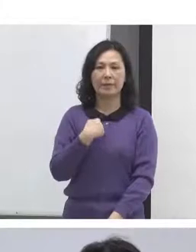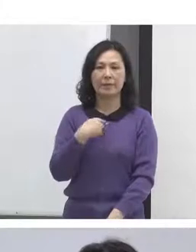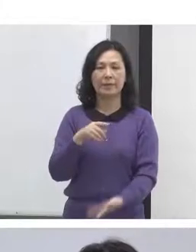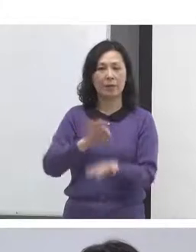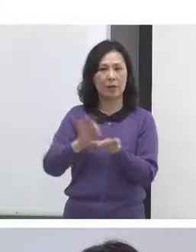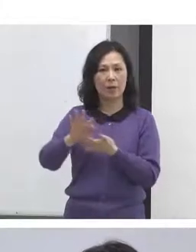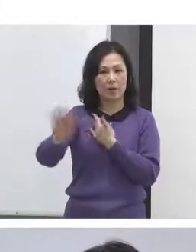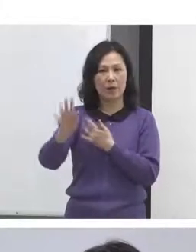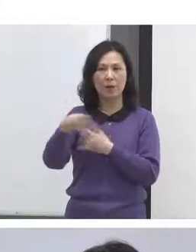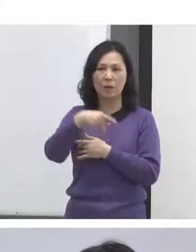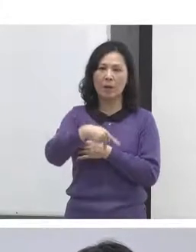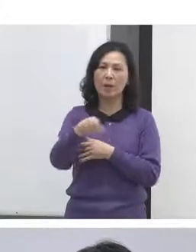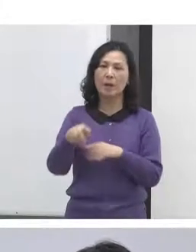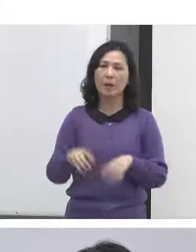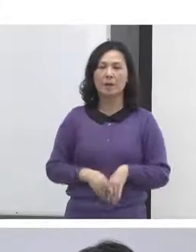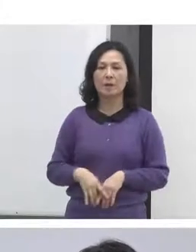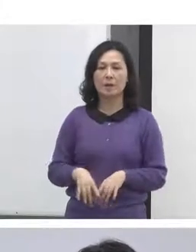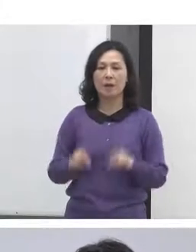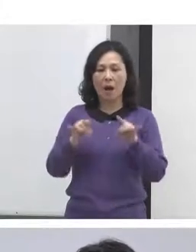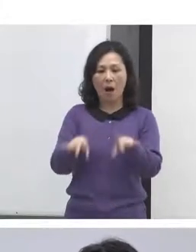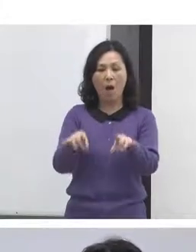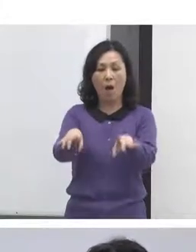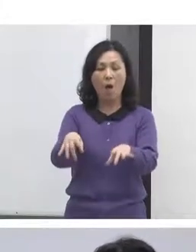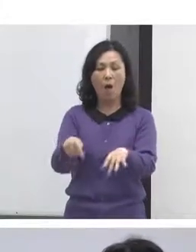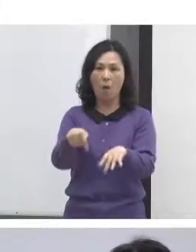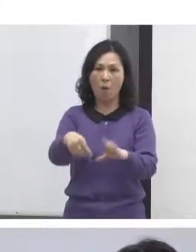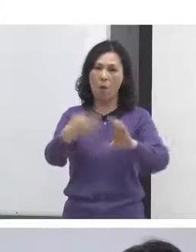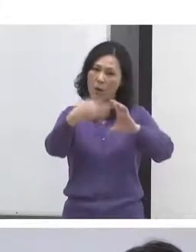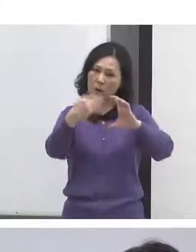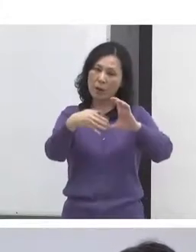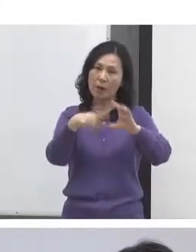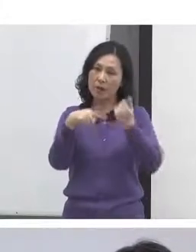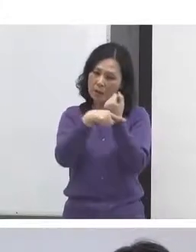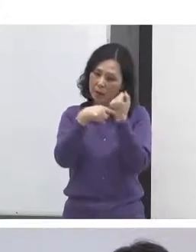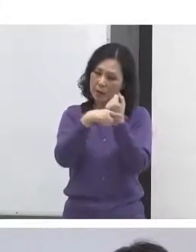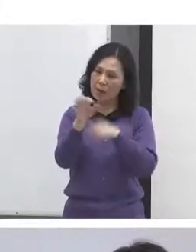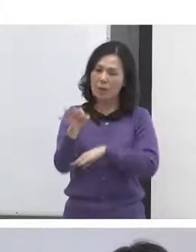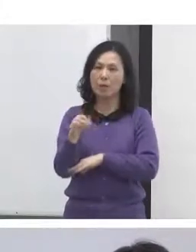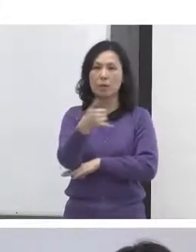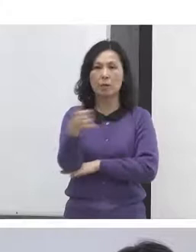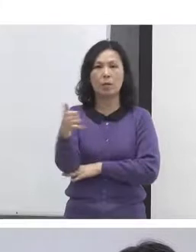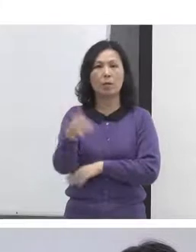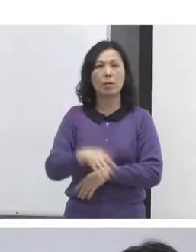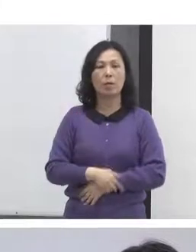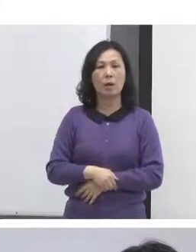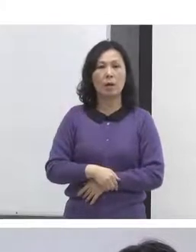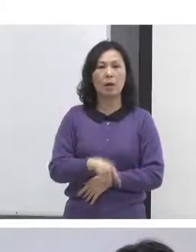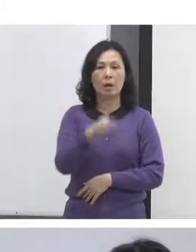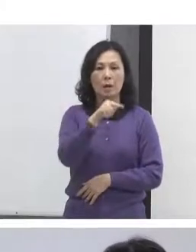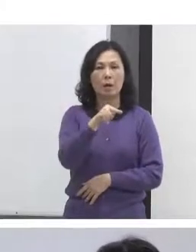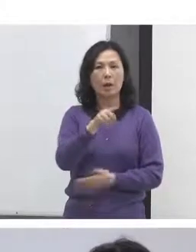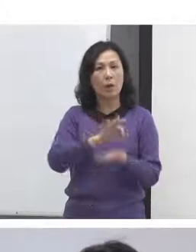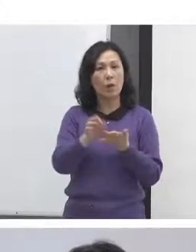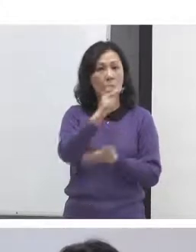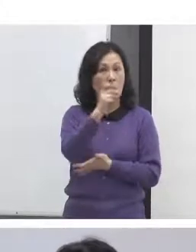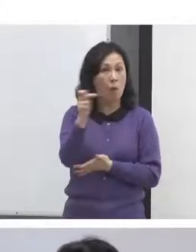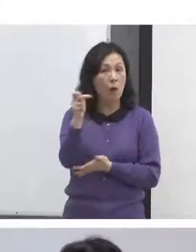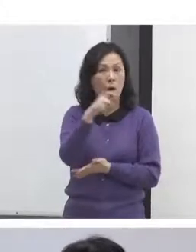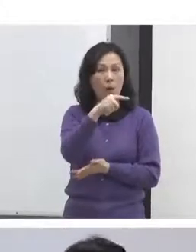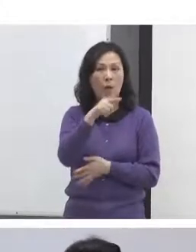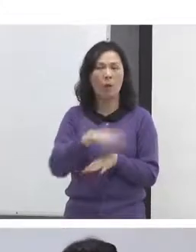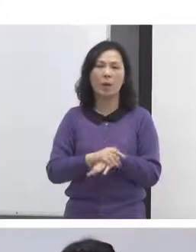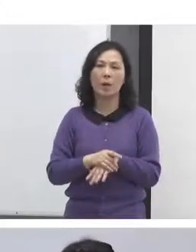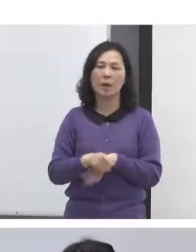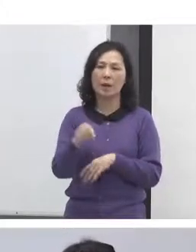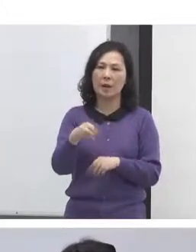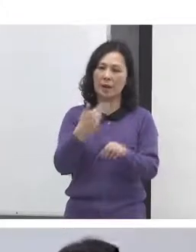Postil。好，那他是一个澳洲的媒体研究的学者。那他用了一个字叫 techno nerds。好，这些 techno nerds 就是在走在技